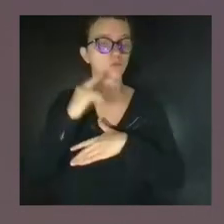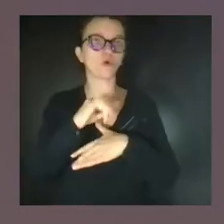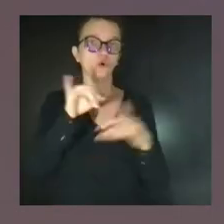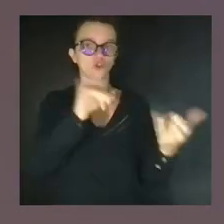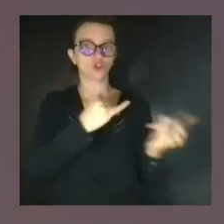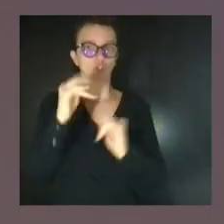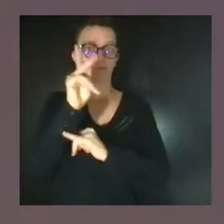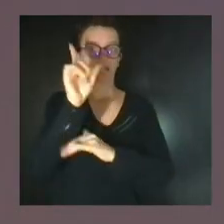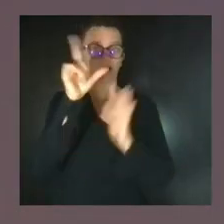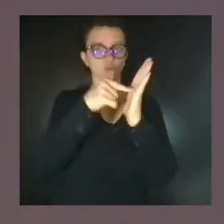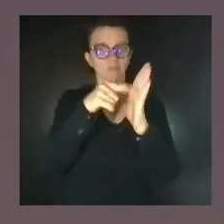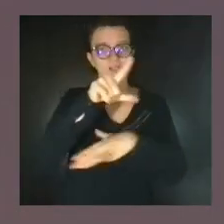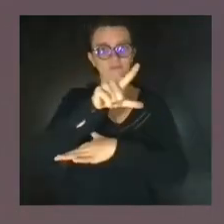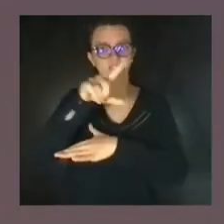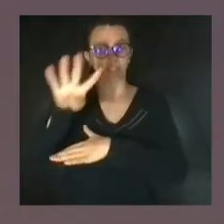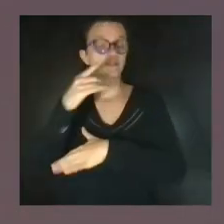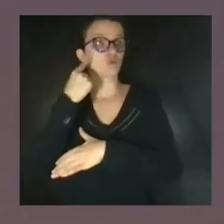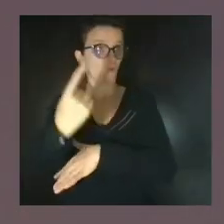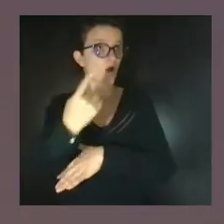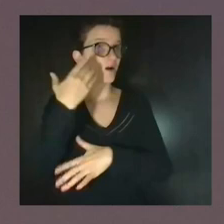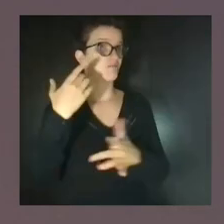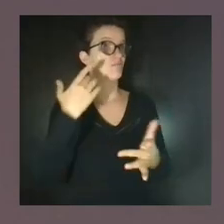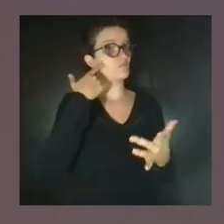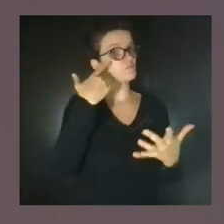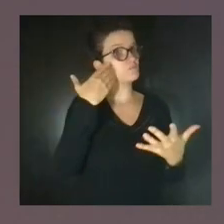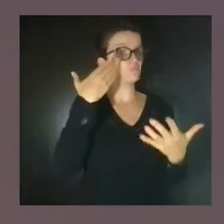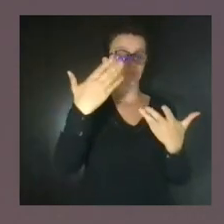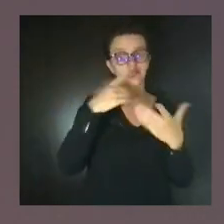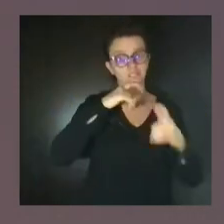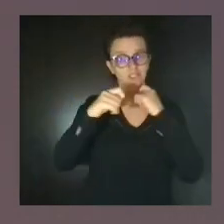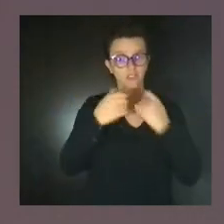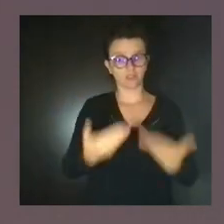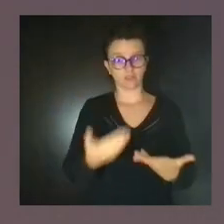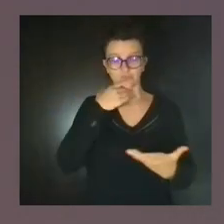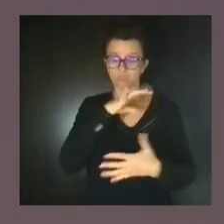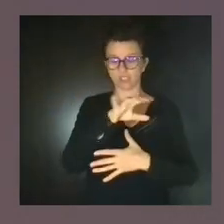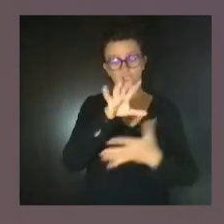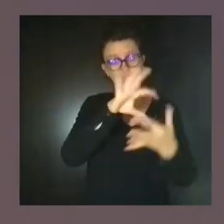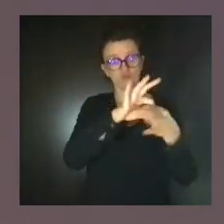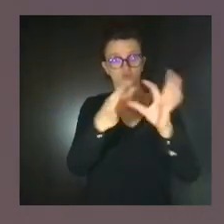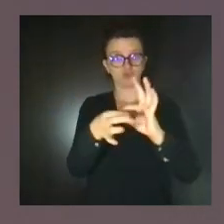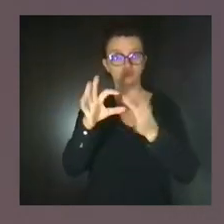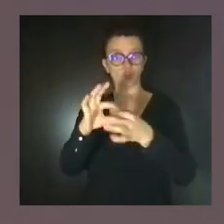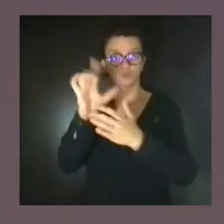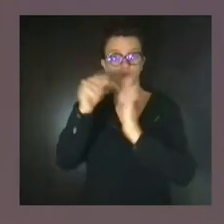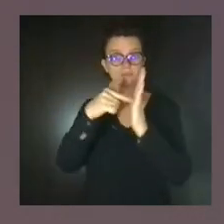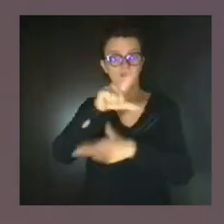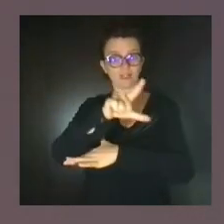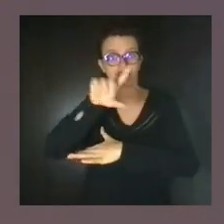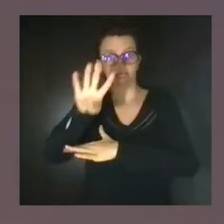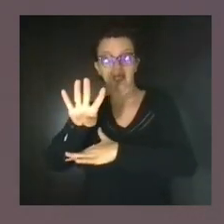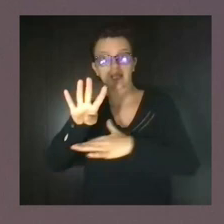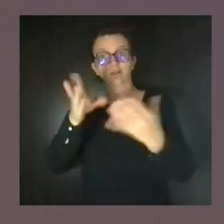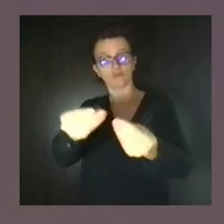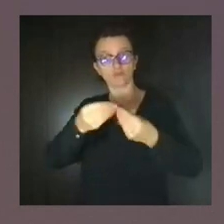que si on est tous en train de discuter aujourd'hui, c'est qu'on a un levier formidable que sont les Jeux Paralympiques de Paris 2024, qui vont nous permettre de